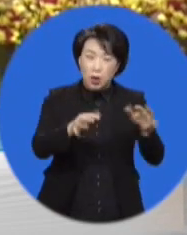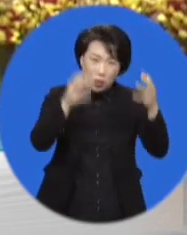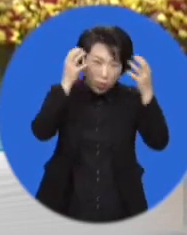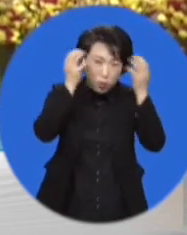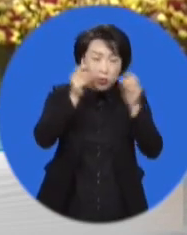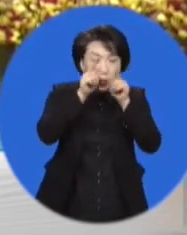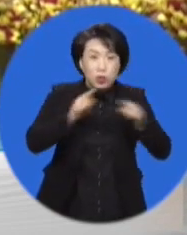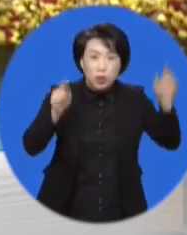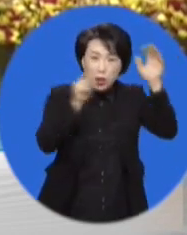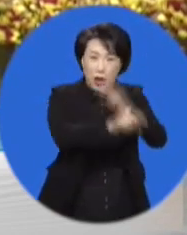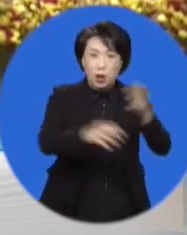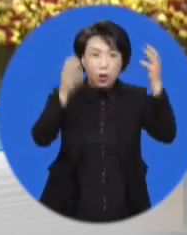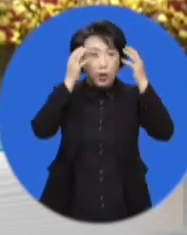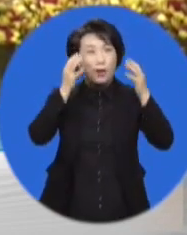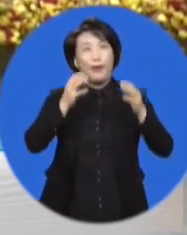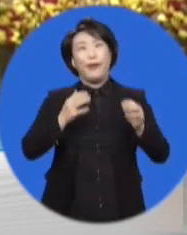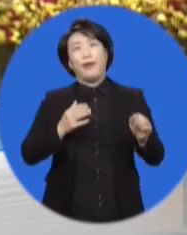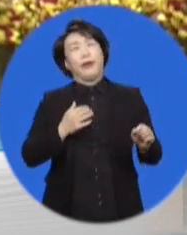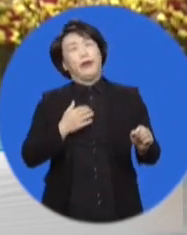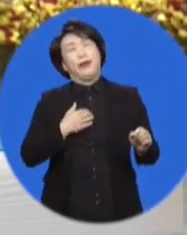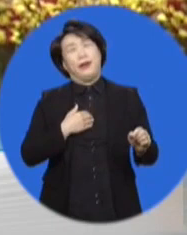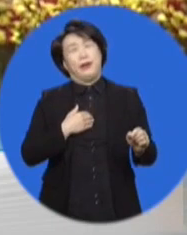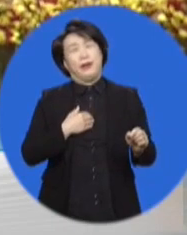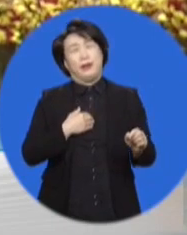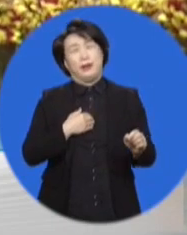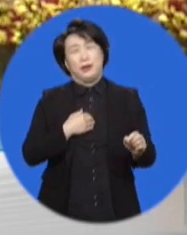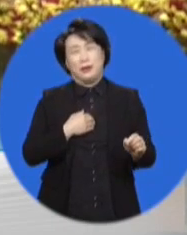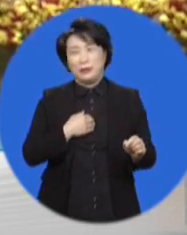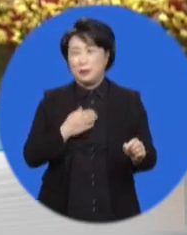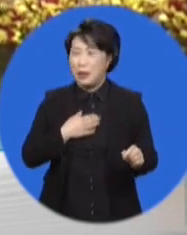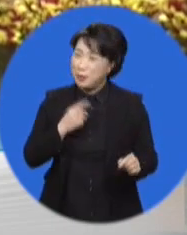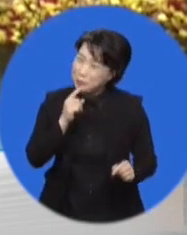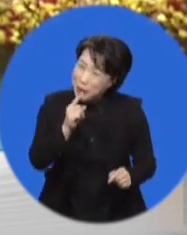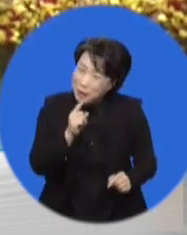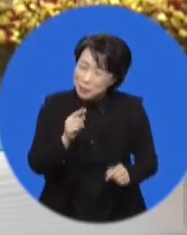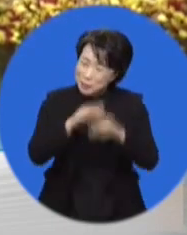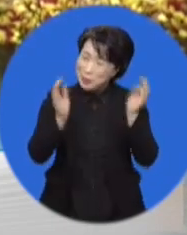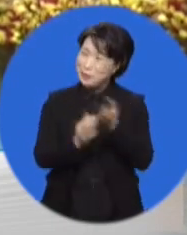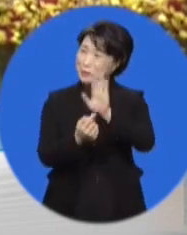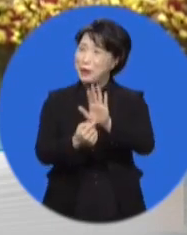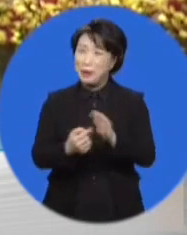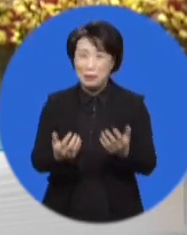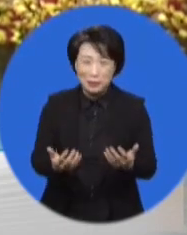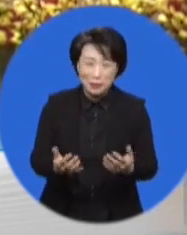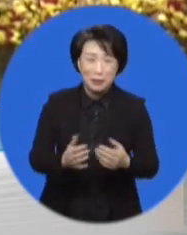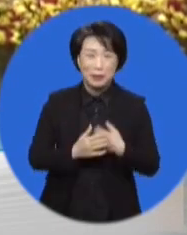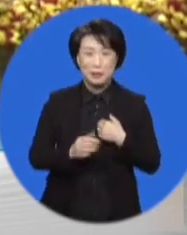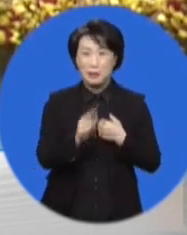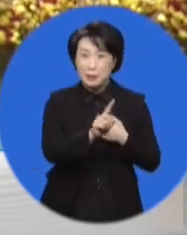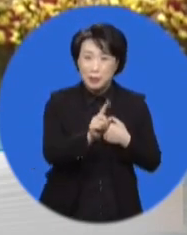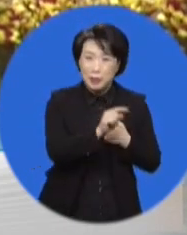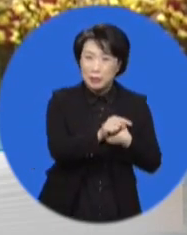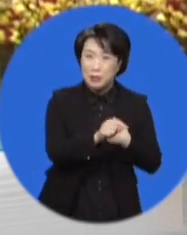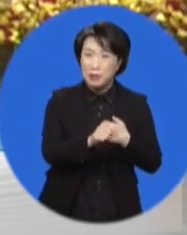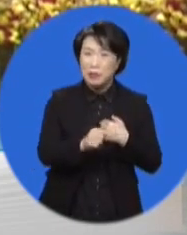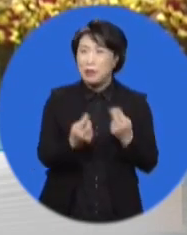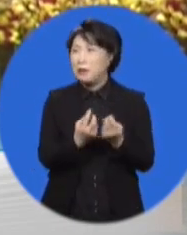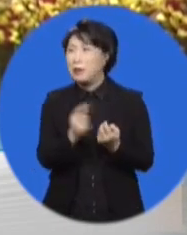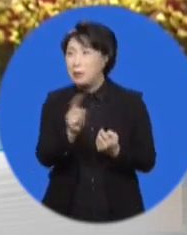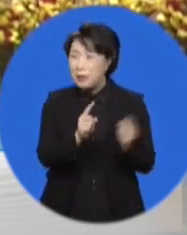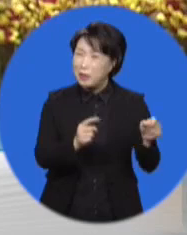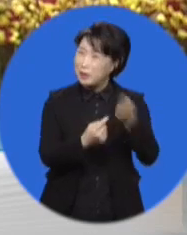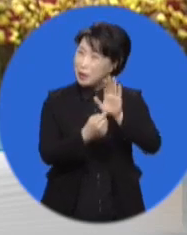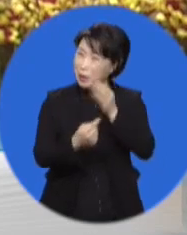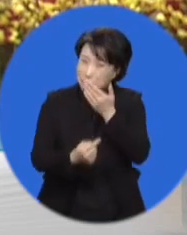것은 사람이 입으로 어떻게 다 형언하며 어떻다고 표현할 수 있느냐